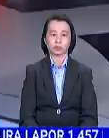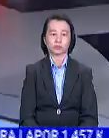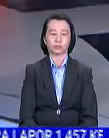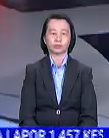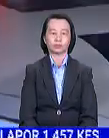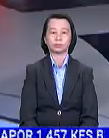yo yo